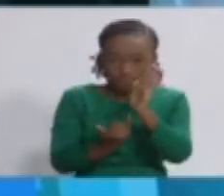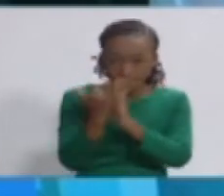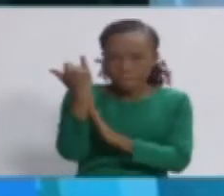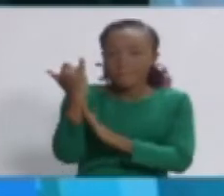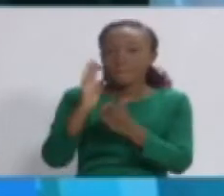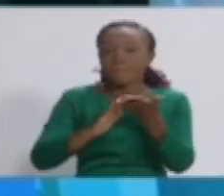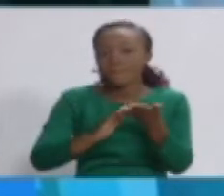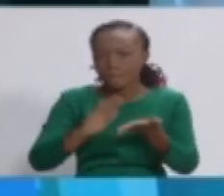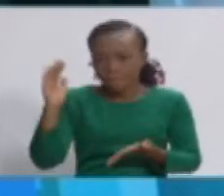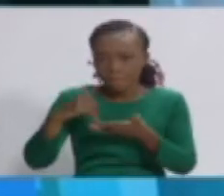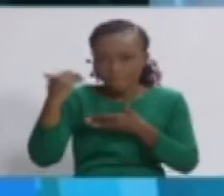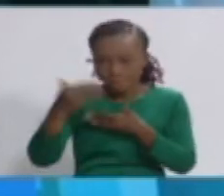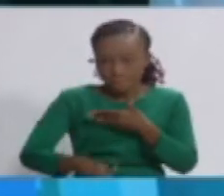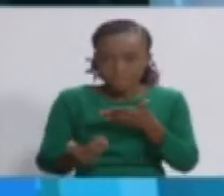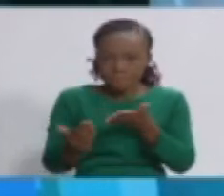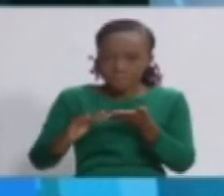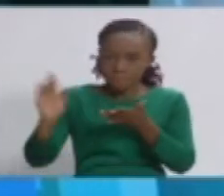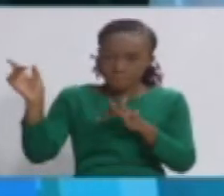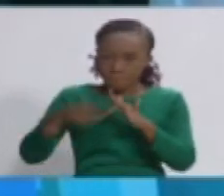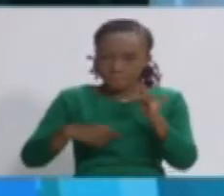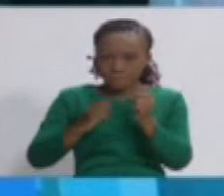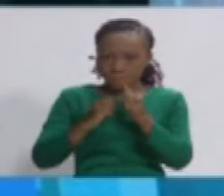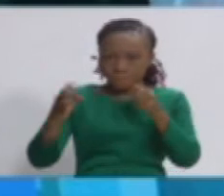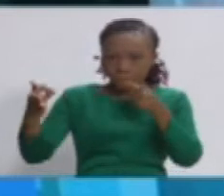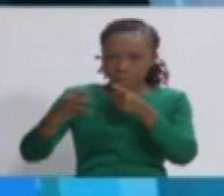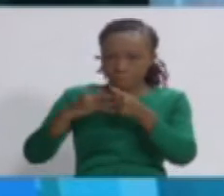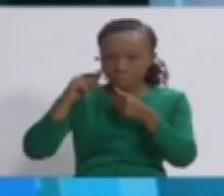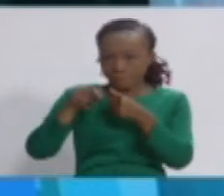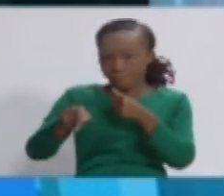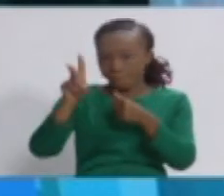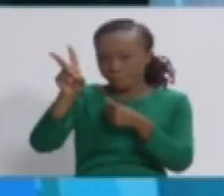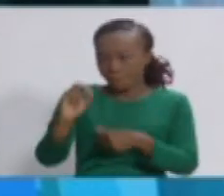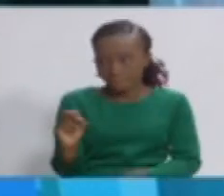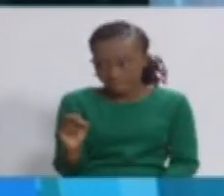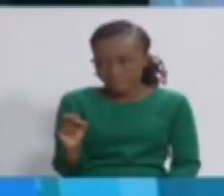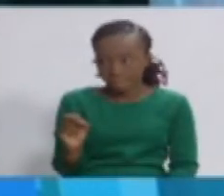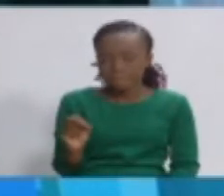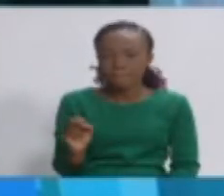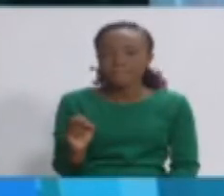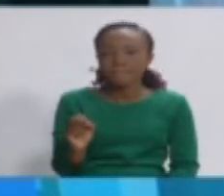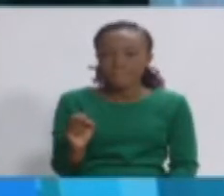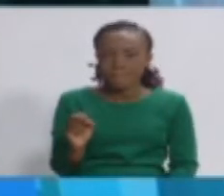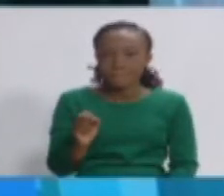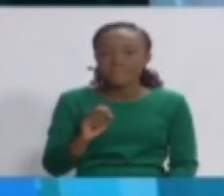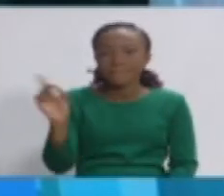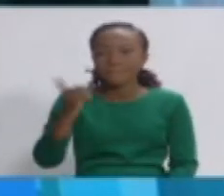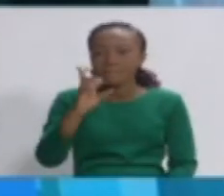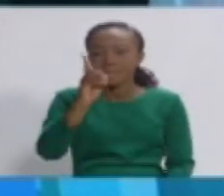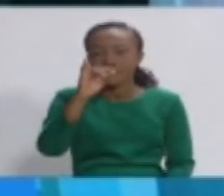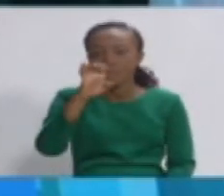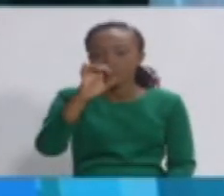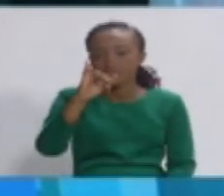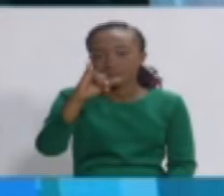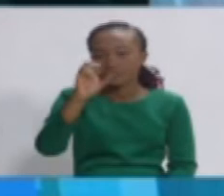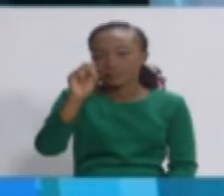kiasi cha juu baada ya kuzidishwa kwa shilingi 18 na senti 20. Lita moja ya dizeli jijini Nairobi sasa itauzwa kwa